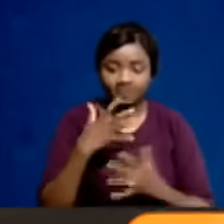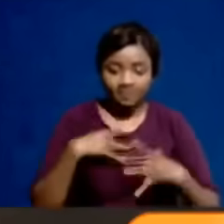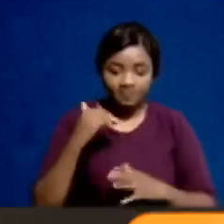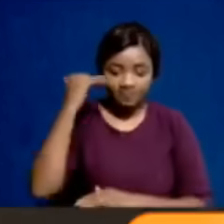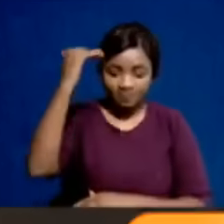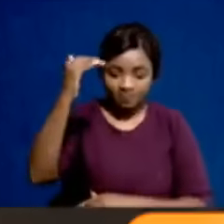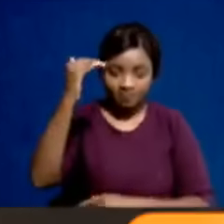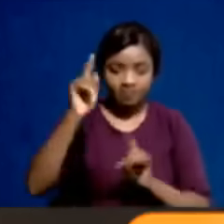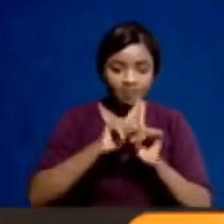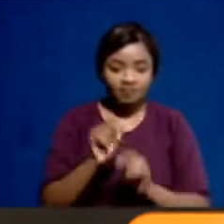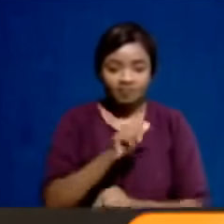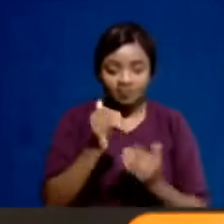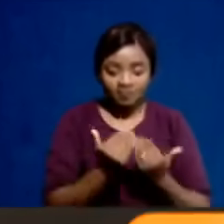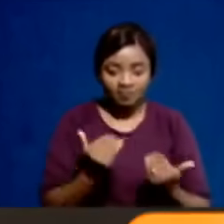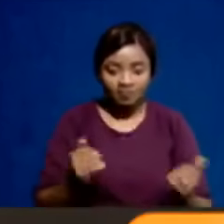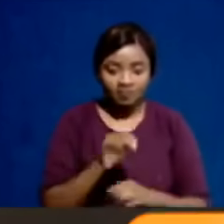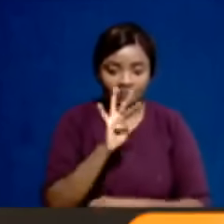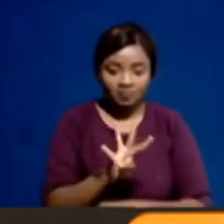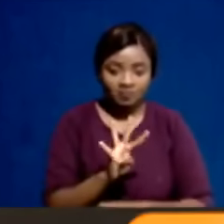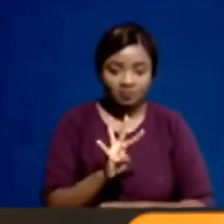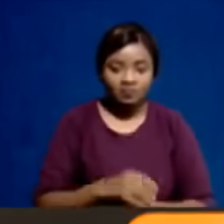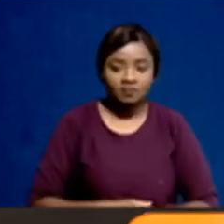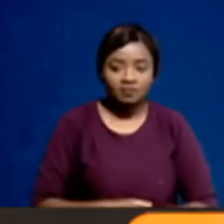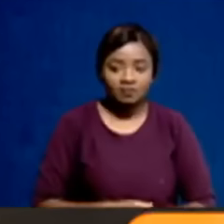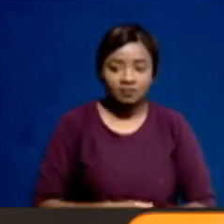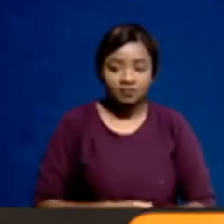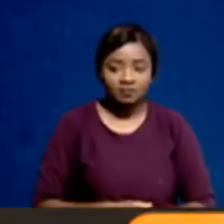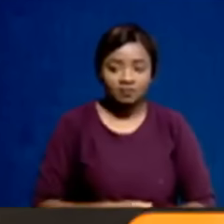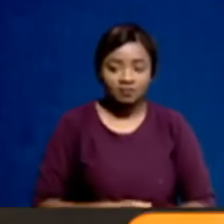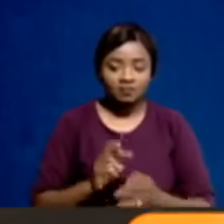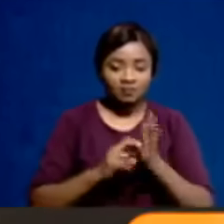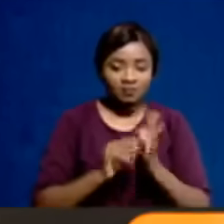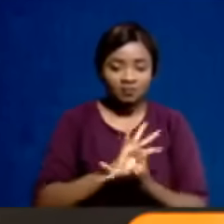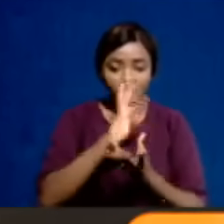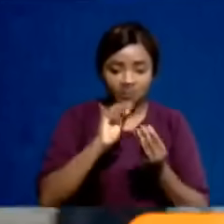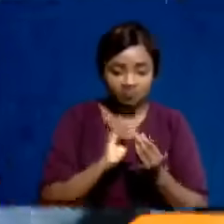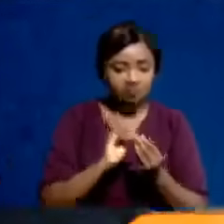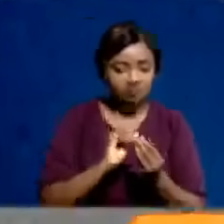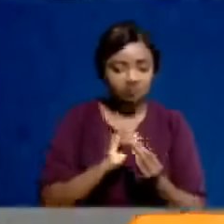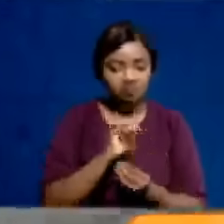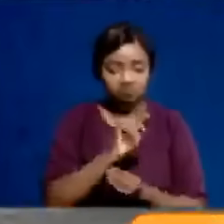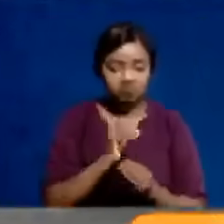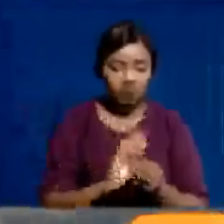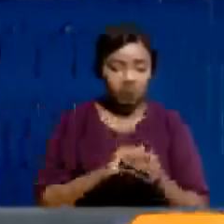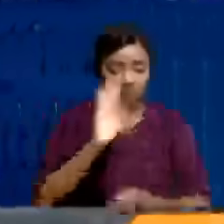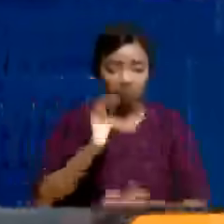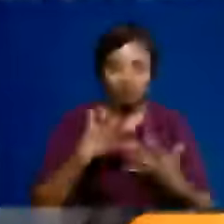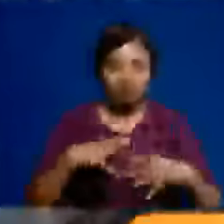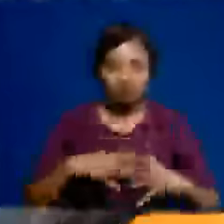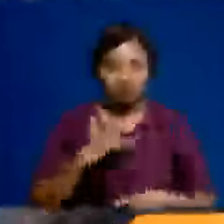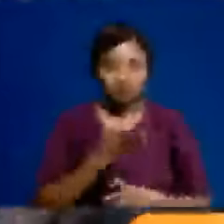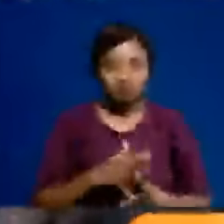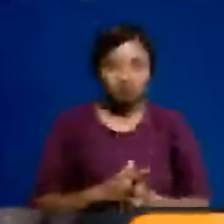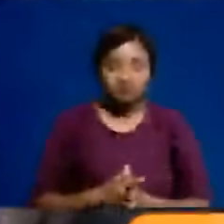wakubwa na watu 4. So tunasema walikuwa overloading na wei. Matatu ya abiria 14